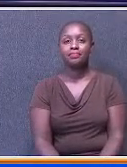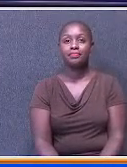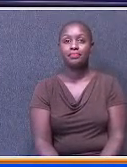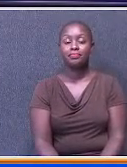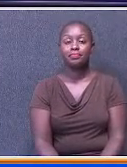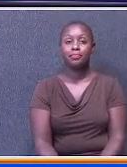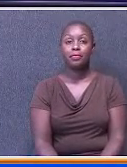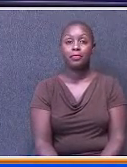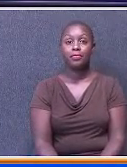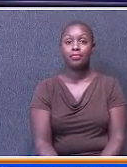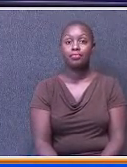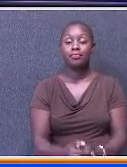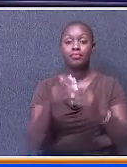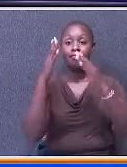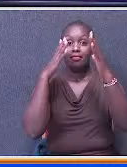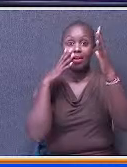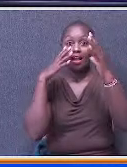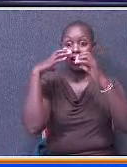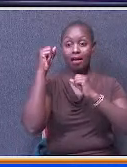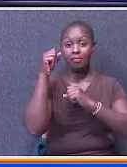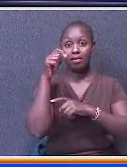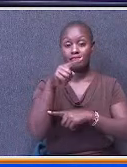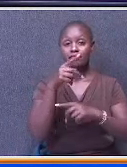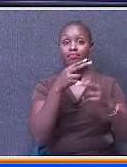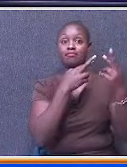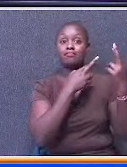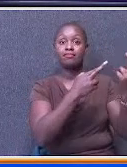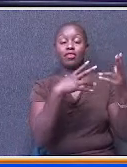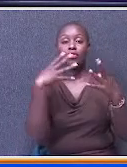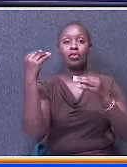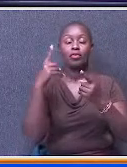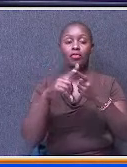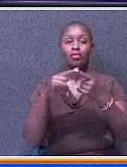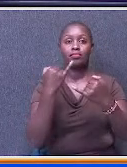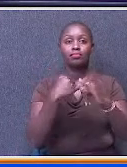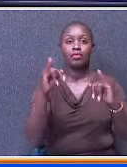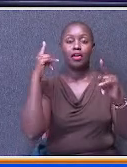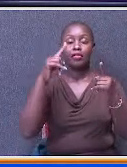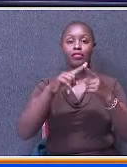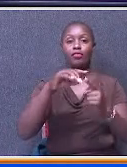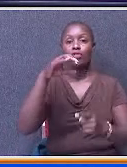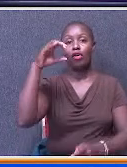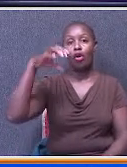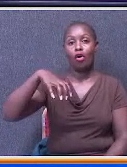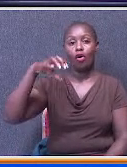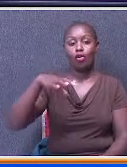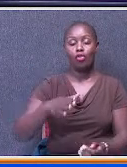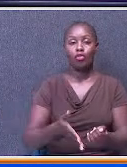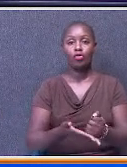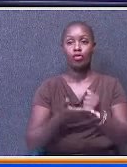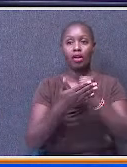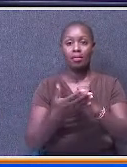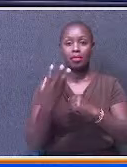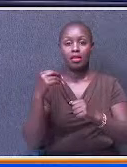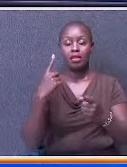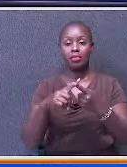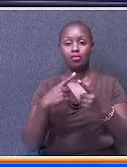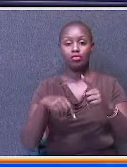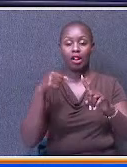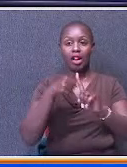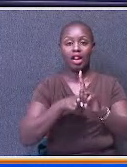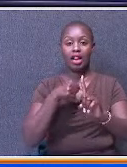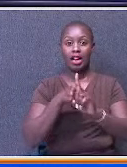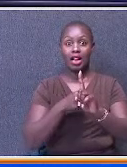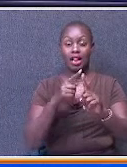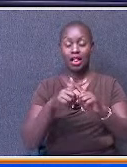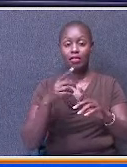Na wanajeshi wa Kenya wanatarajiwa kuelekea Jamhuri ya Demokrasia ya Kongo kulisaidia jeshi la Kongo kupambana na ugaidi.